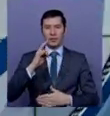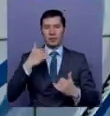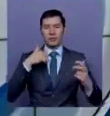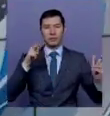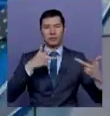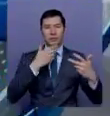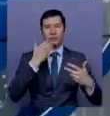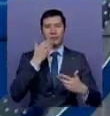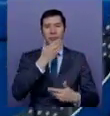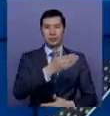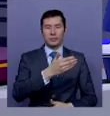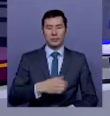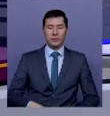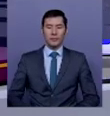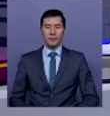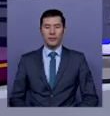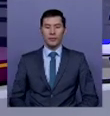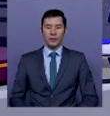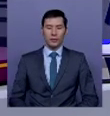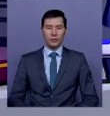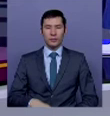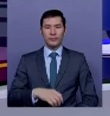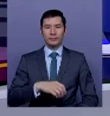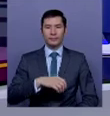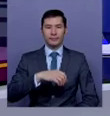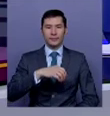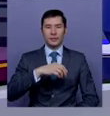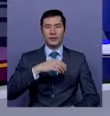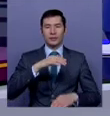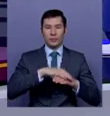байланысқа қосылмақпыз. Телжан аға, қайырлы кеш.